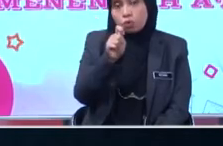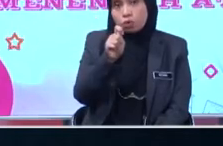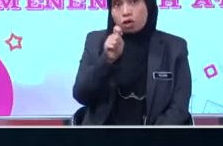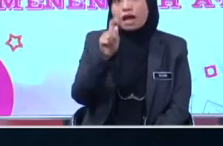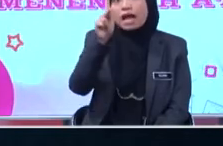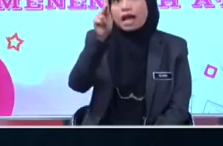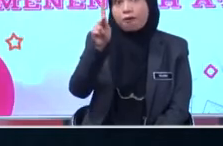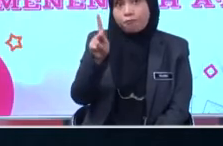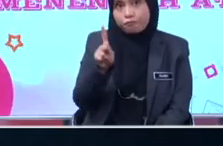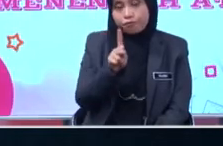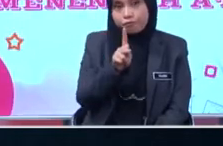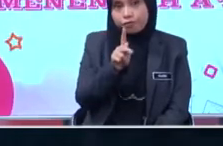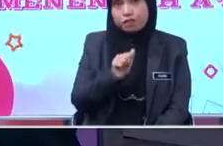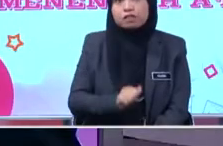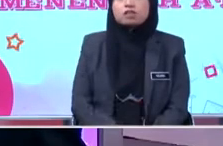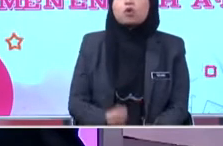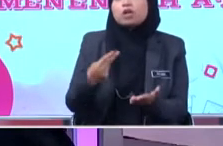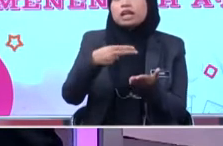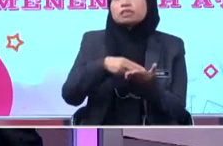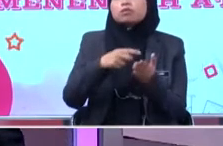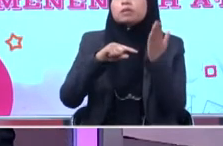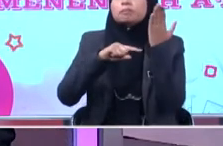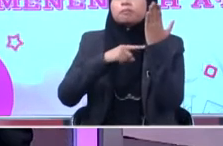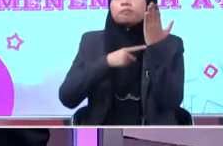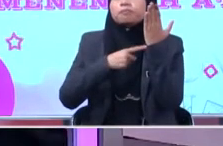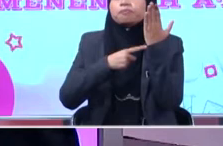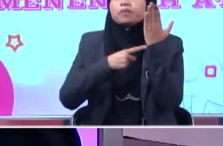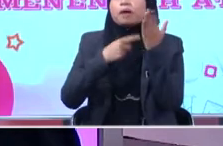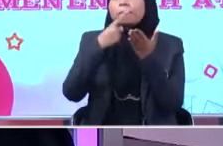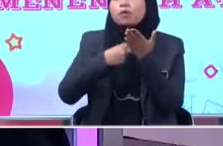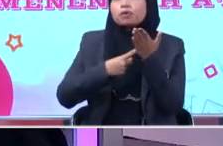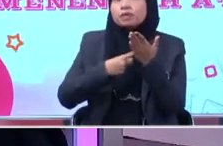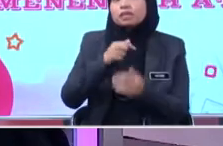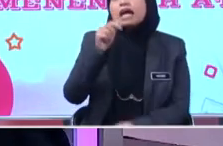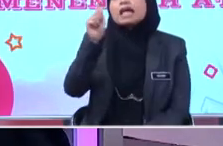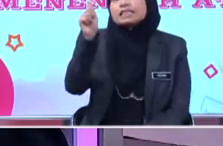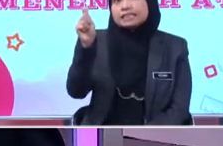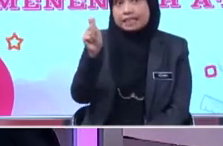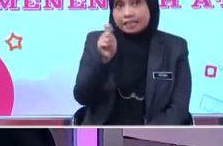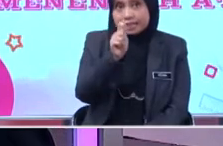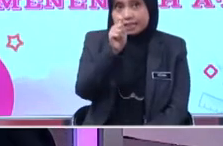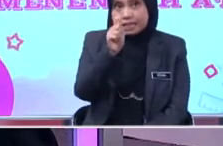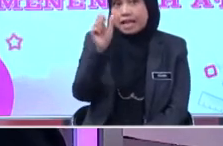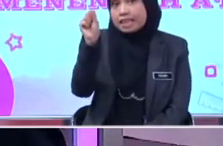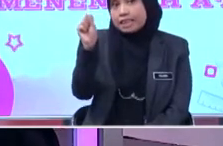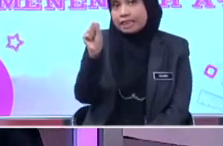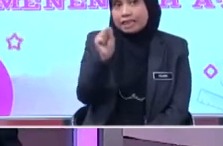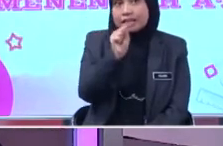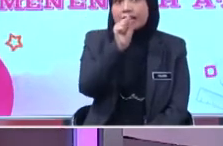al-kahf Oke seorang Heli apa huruf ikhfa Haqiqi yaitu ta tsa